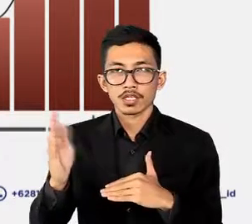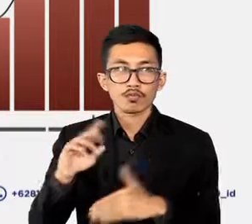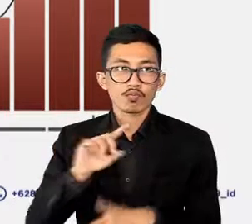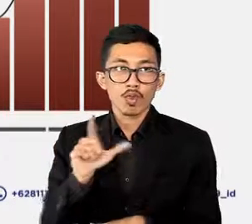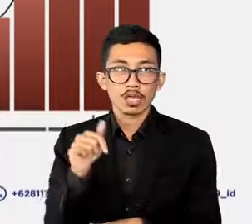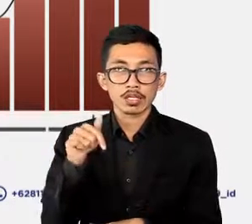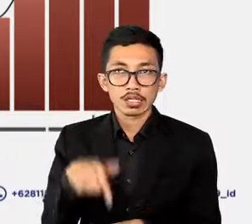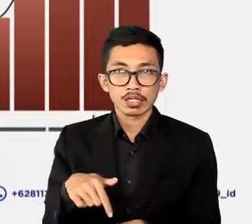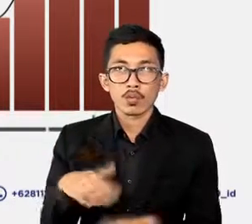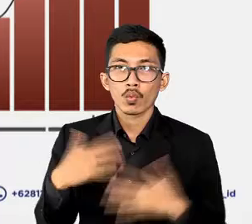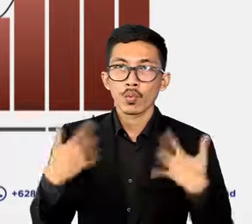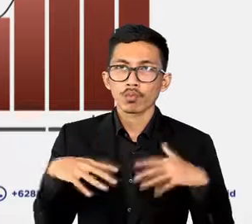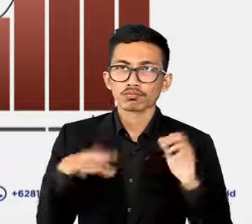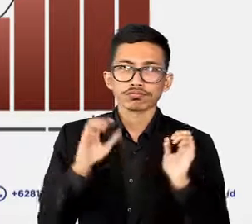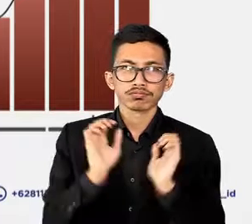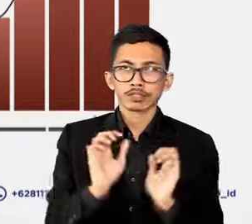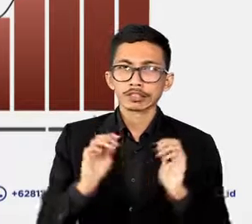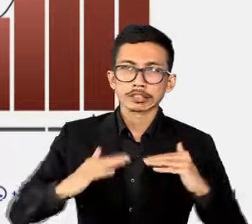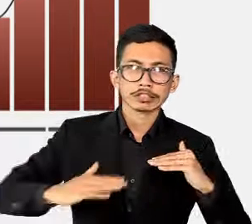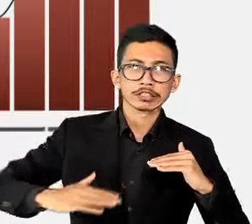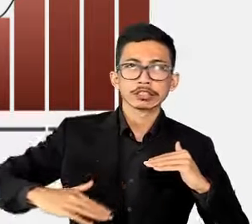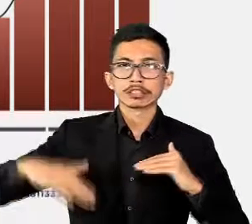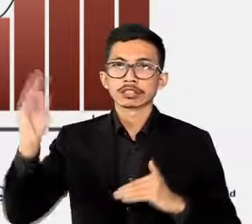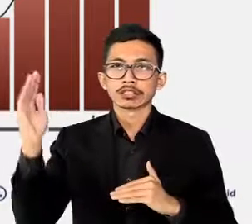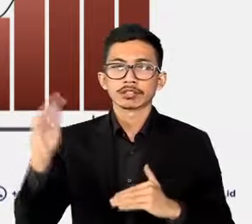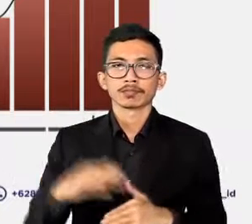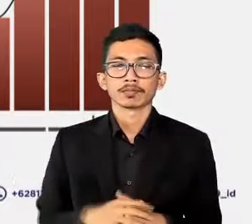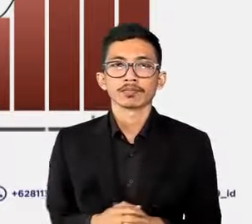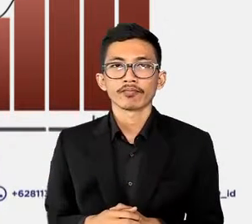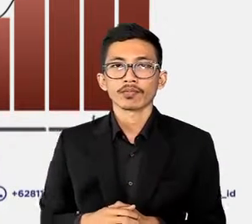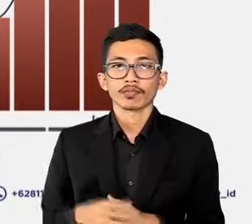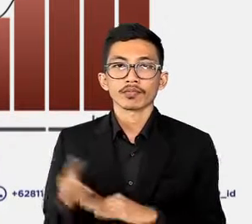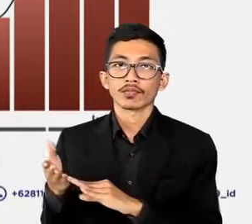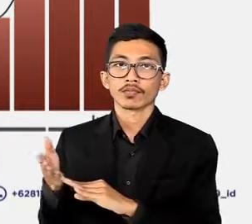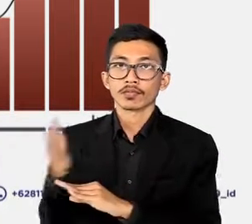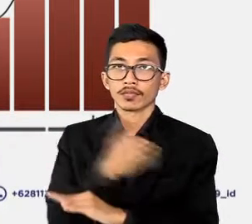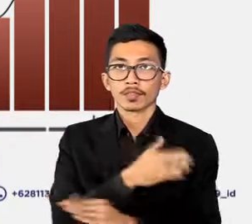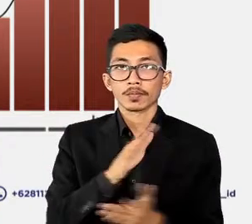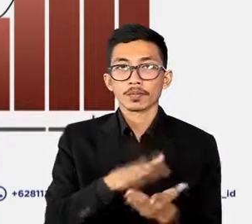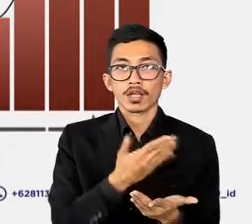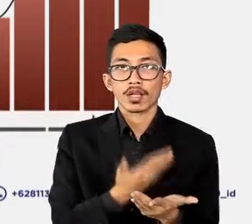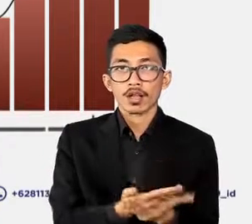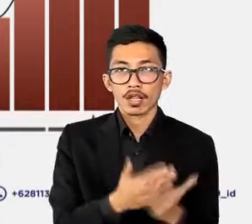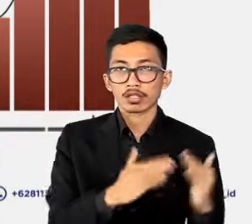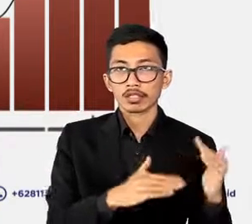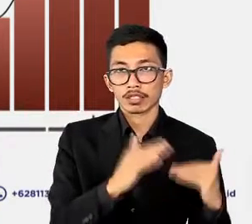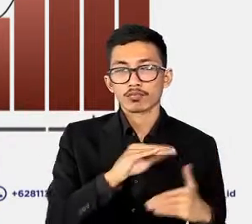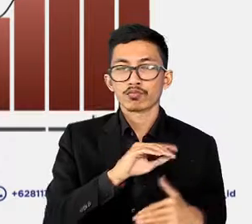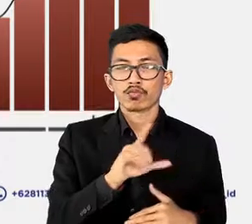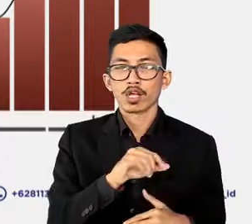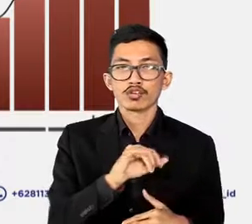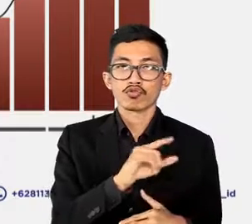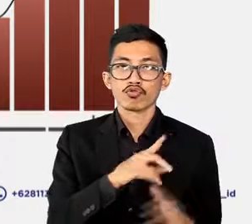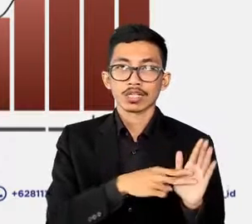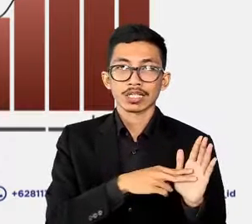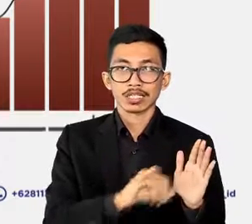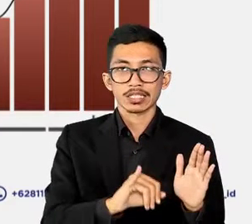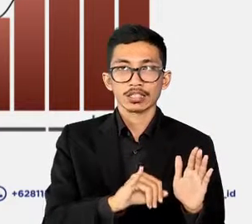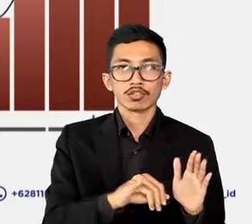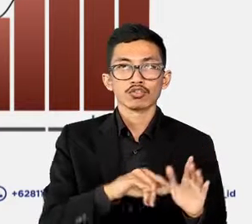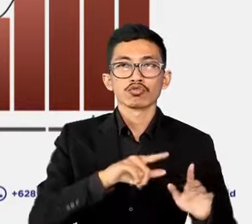Angka ini sangat tinggi mengingat pada sebelumnya kematian tertinggi tercatat pada bulan Juni lalu yaitu